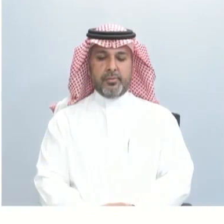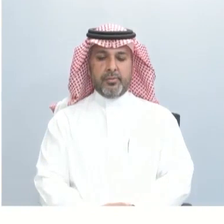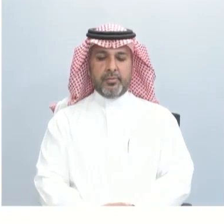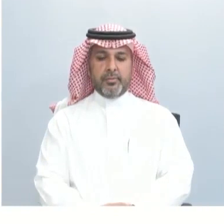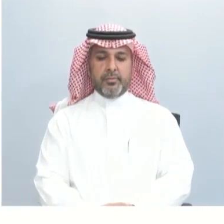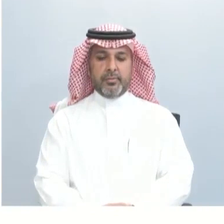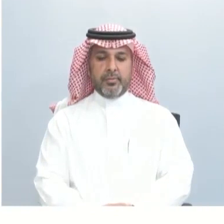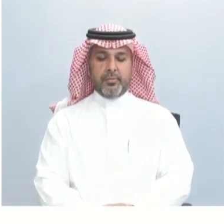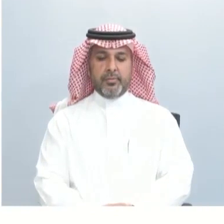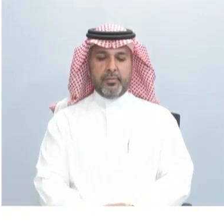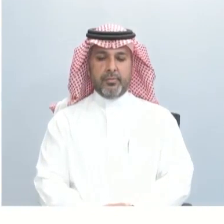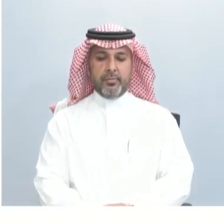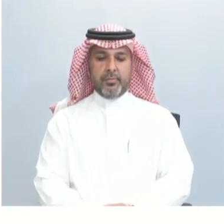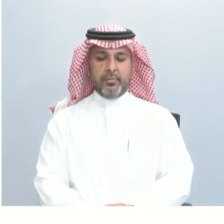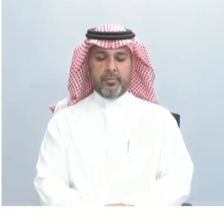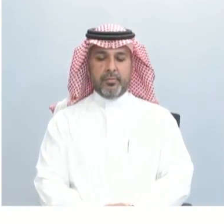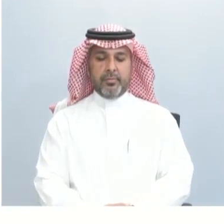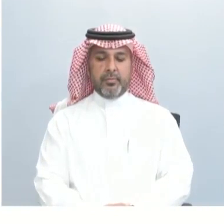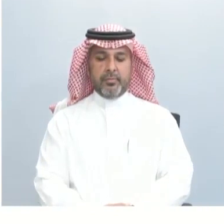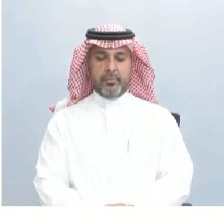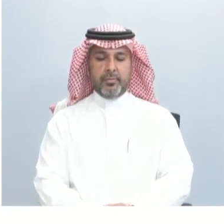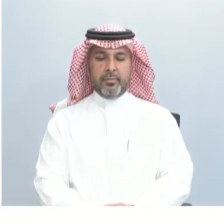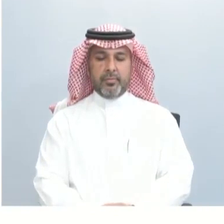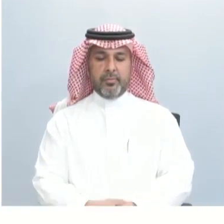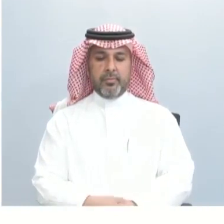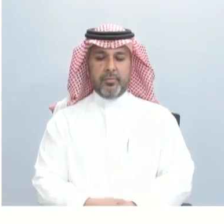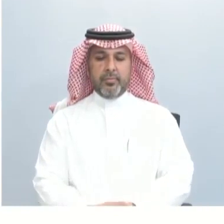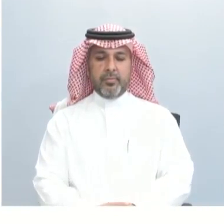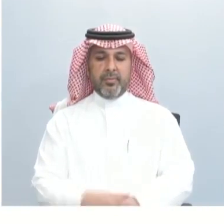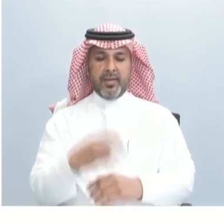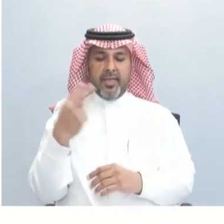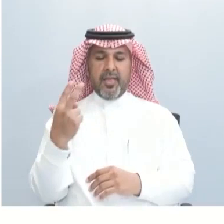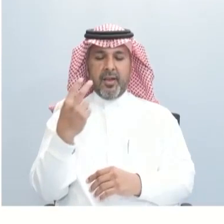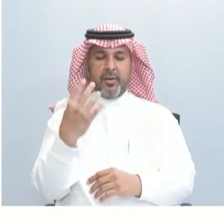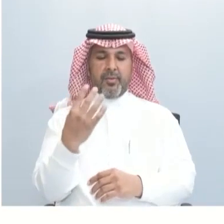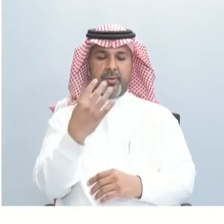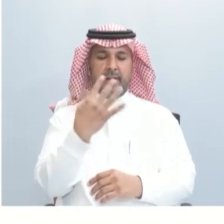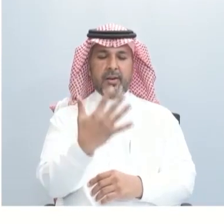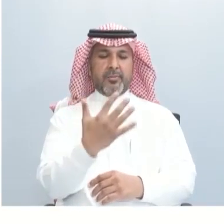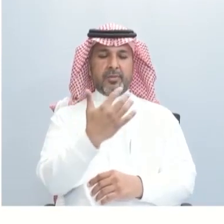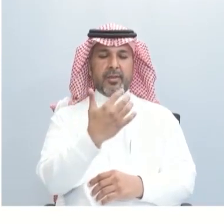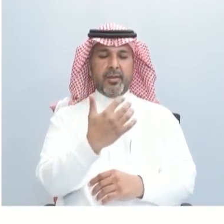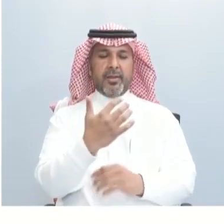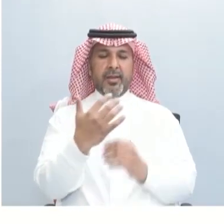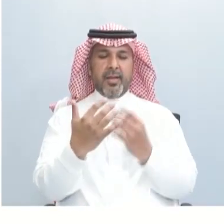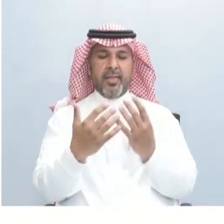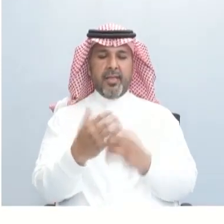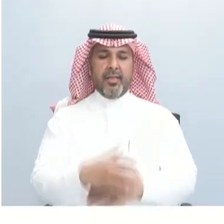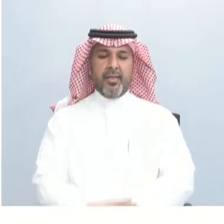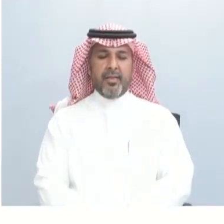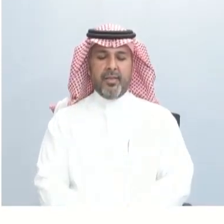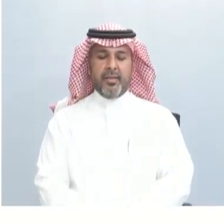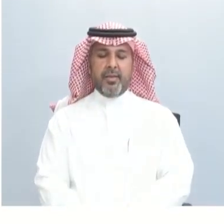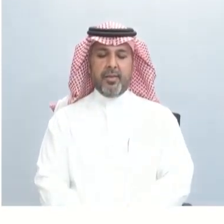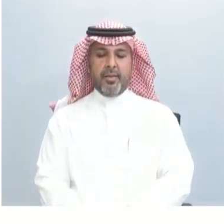الثانيه والثالثه والرابعه واخذناها مع الثانيه والثالثه والخامسه طيب الثانيه والثالثه والرابعه والخامسه هذه الطريقه الثالثه